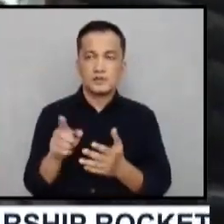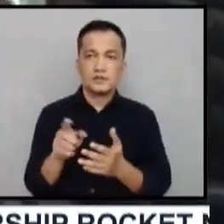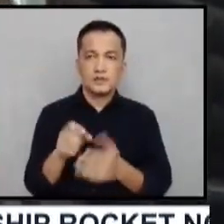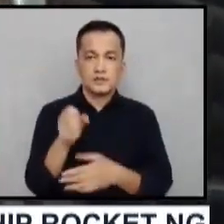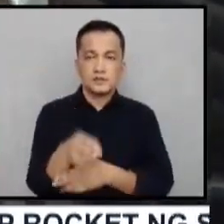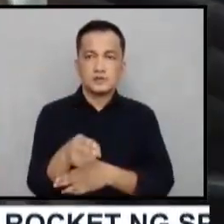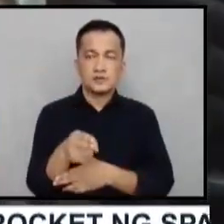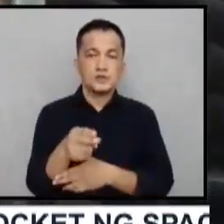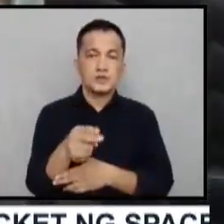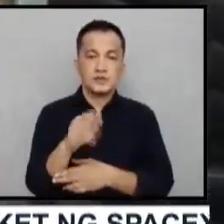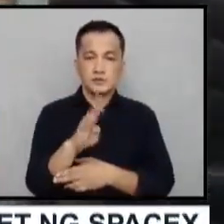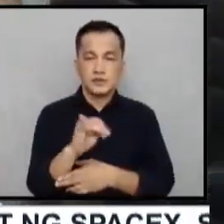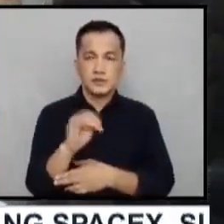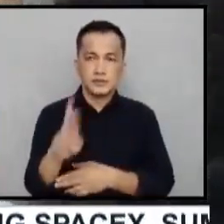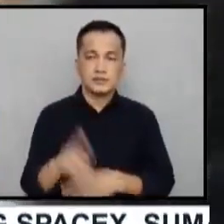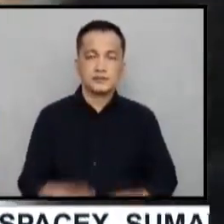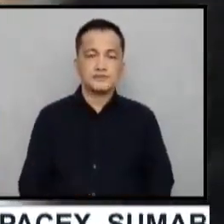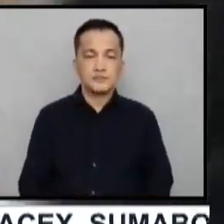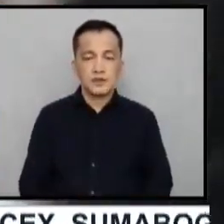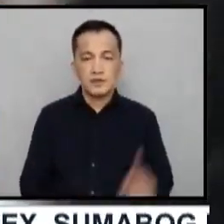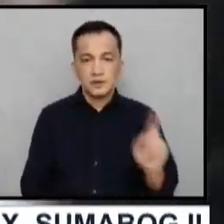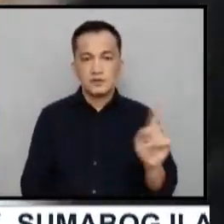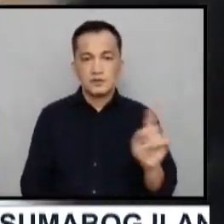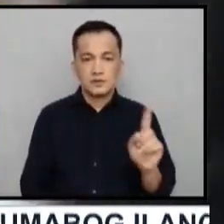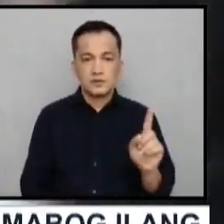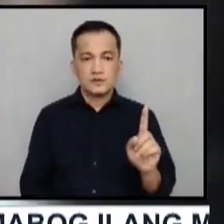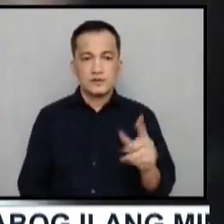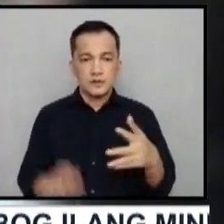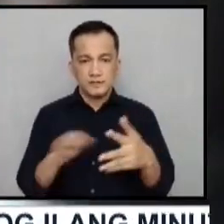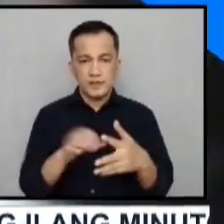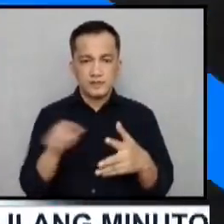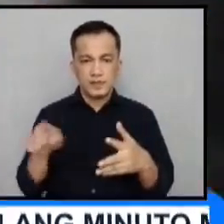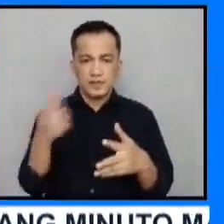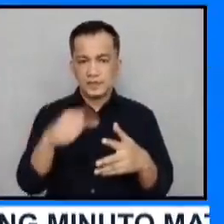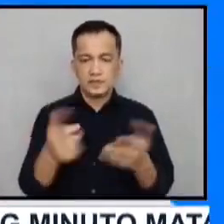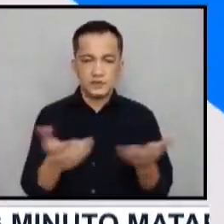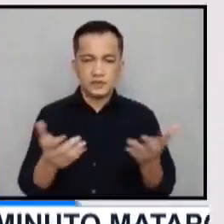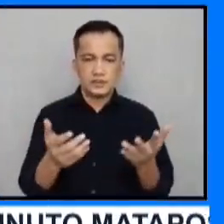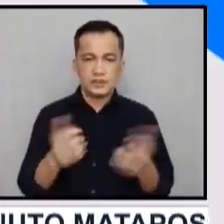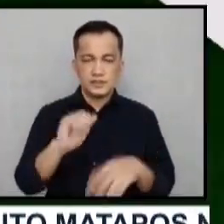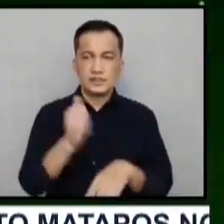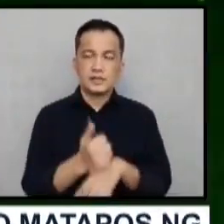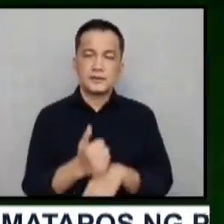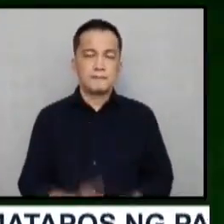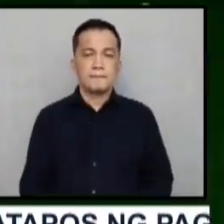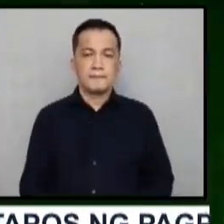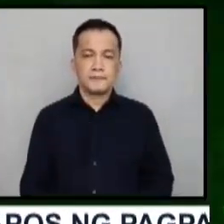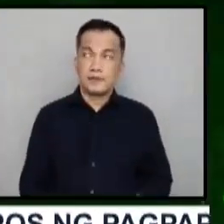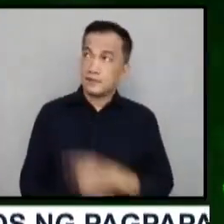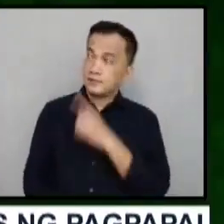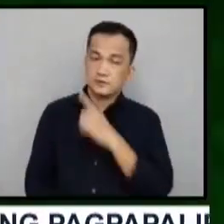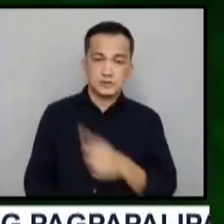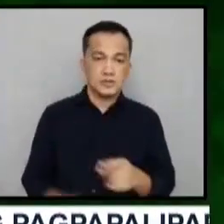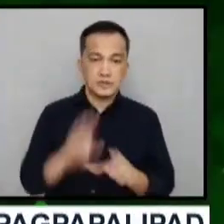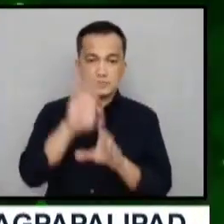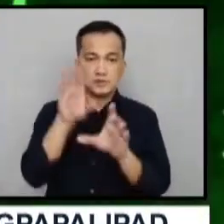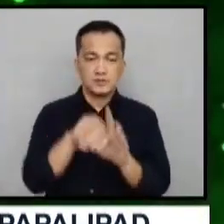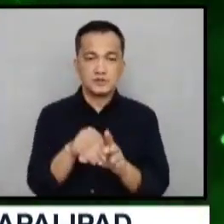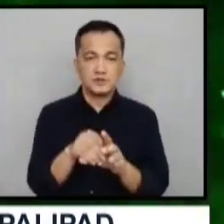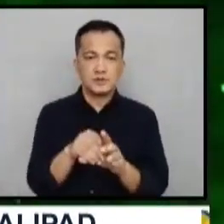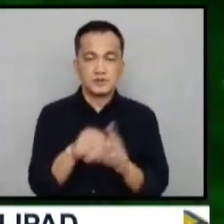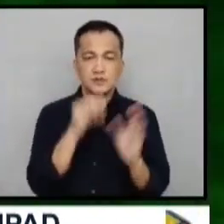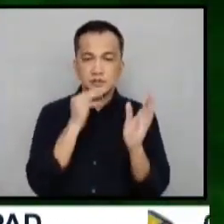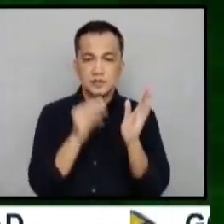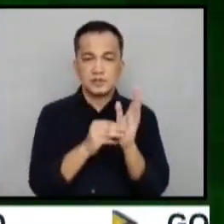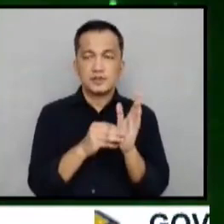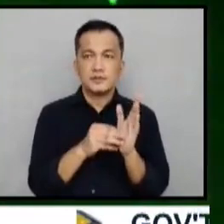ng BIR. Ito ang File and Pay Anywhere Setup. Ito ay nakapaloob sa Revenue Memorandum